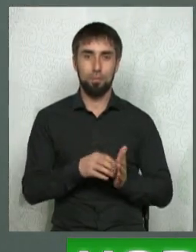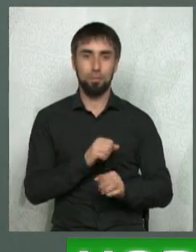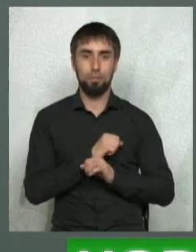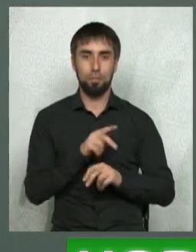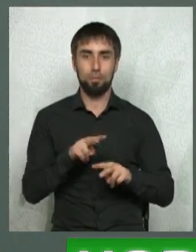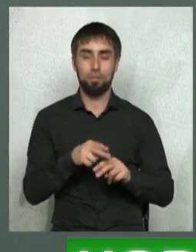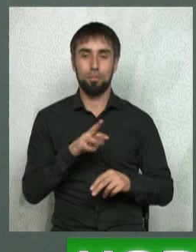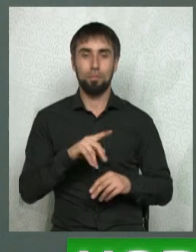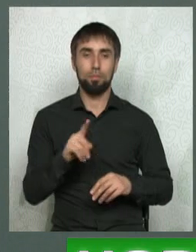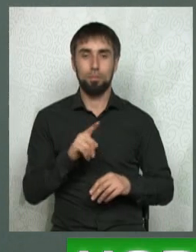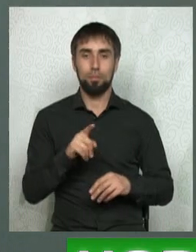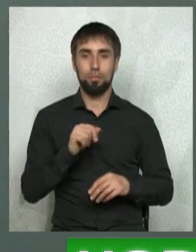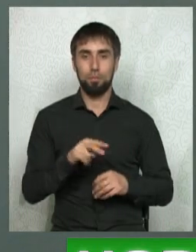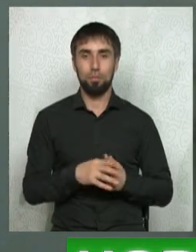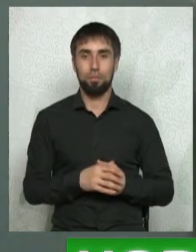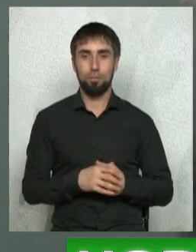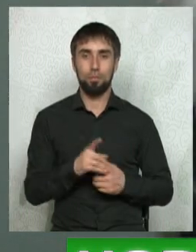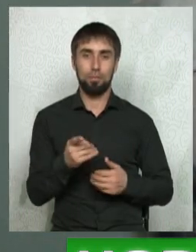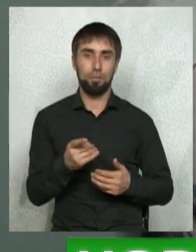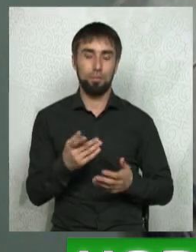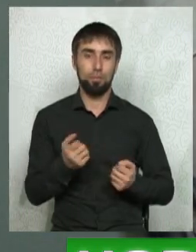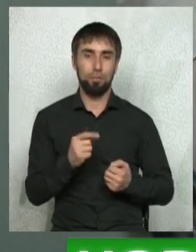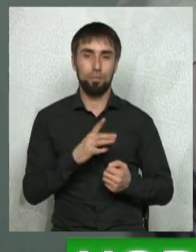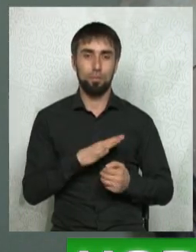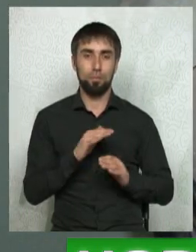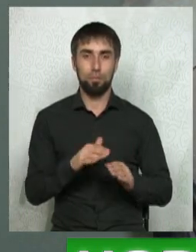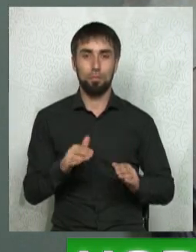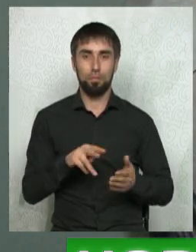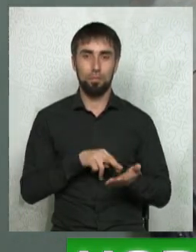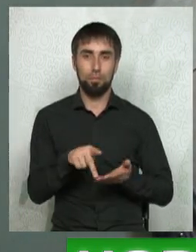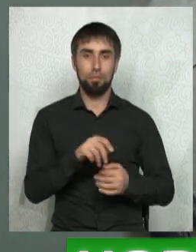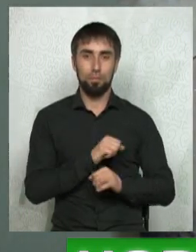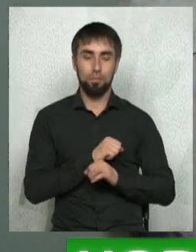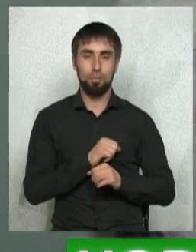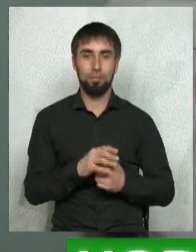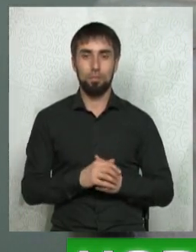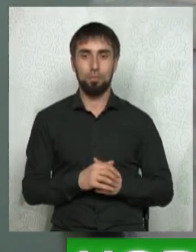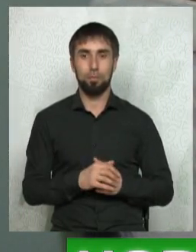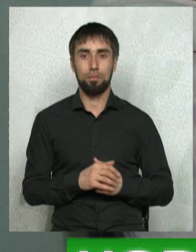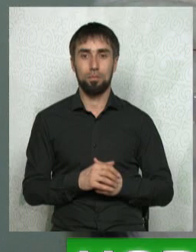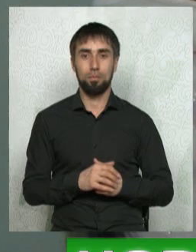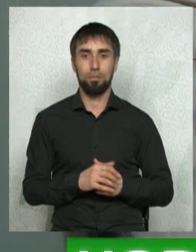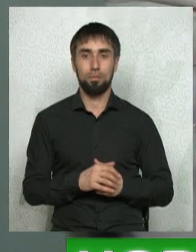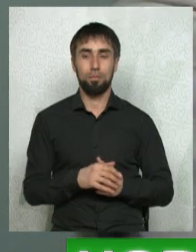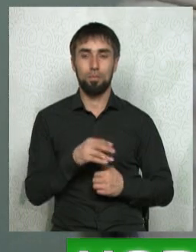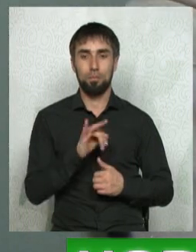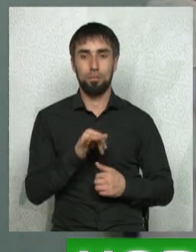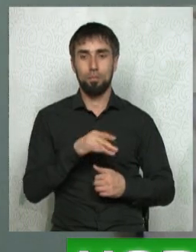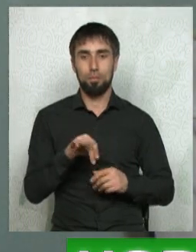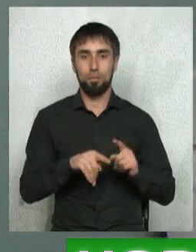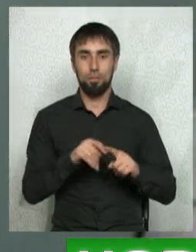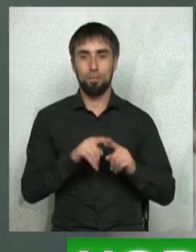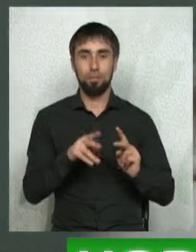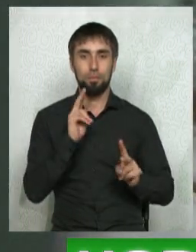там будет. Чего? Это получается, чтобы дети заходили, отдыхали и при